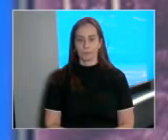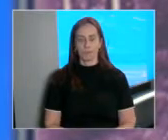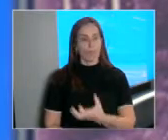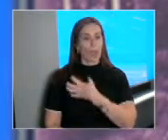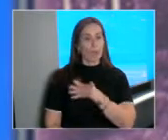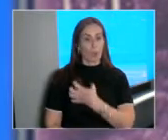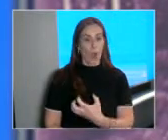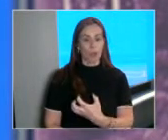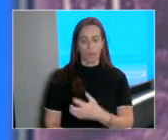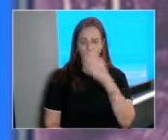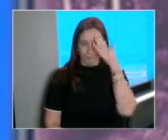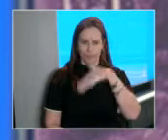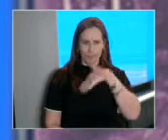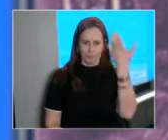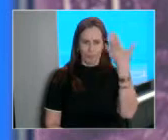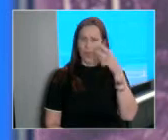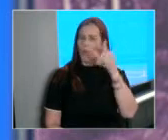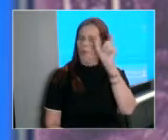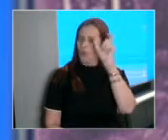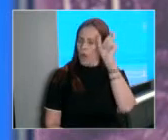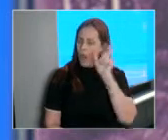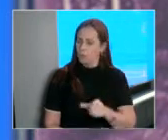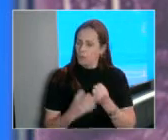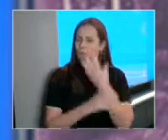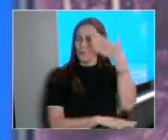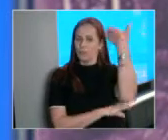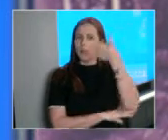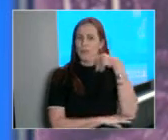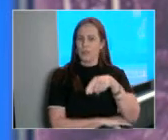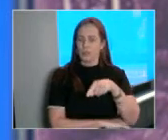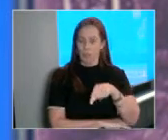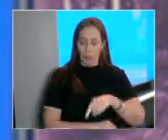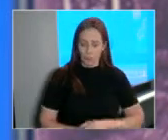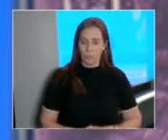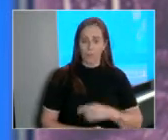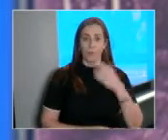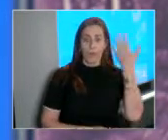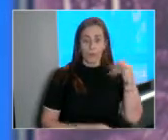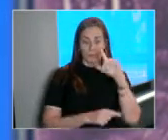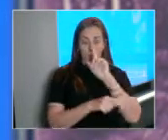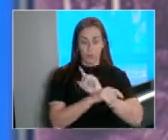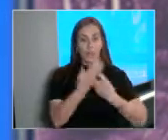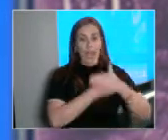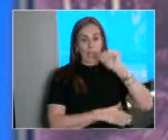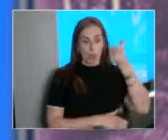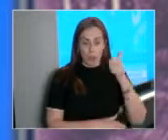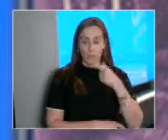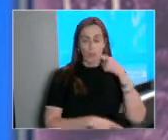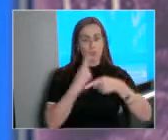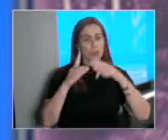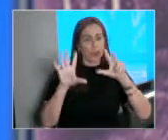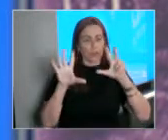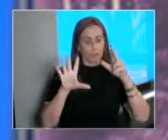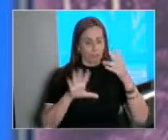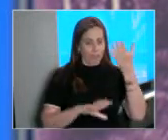אדמונד דה רוטשילד, הנדיב הידוע, נחשב לאבי היישוב היהודי המתחדש בארץ ישראל בימי העלייה הראשונה. בשנות ה-80